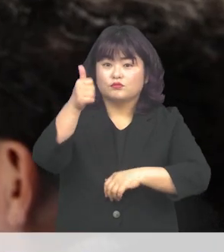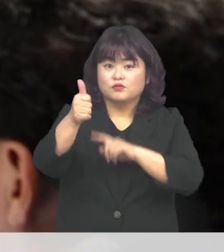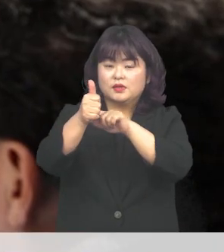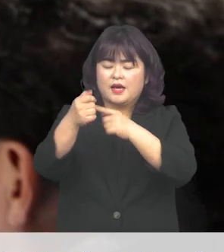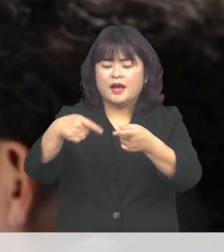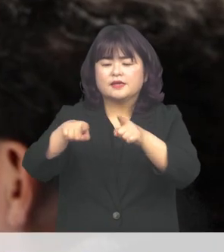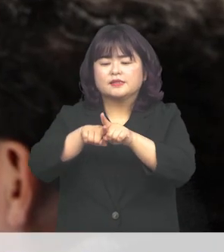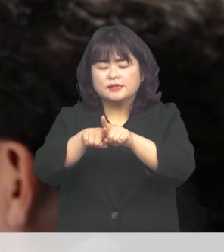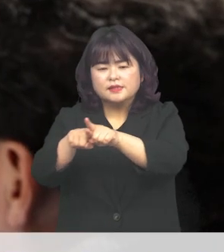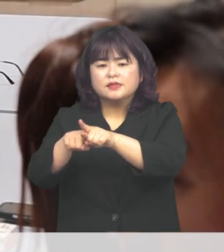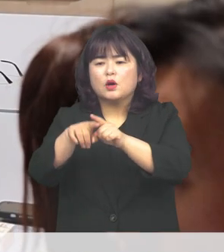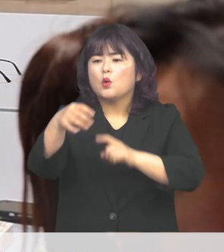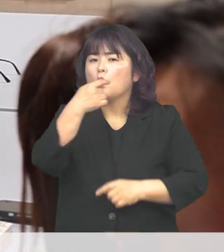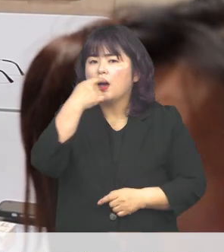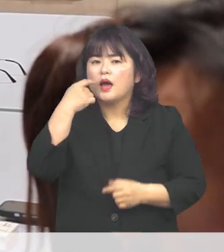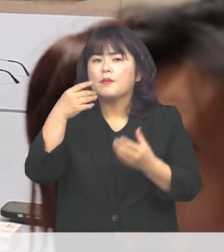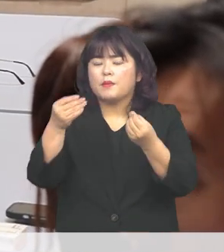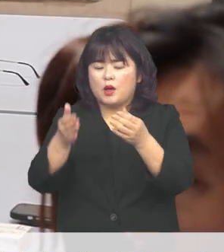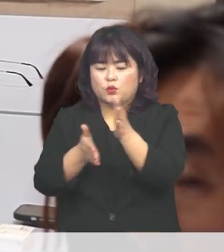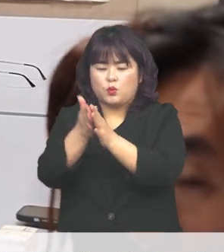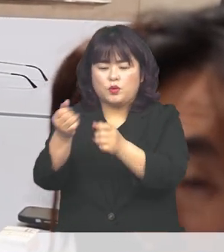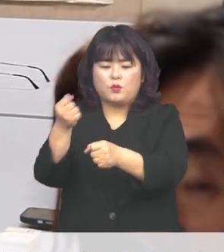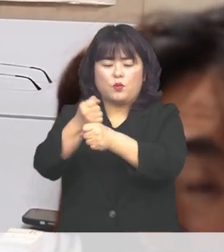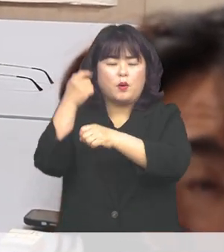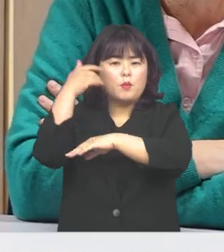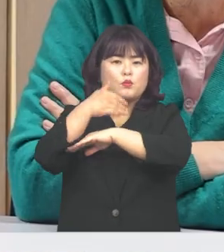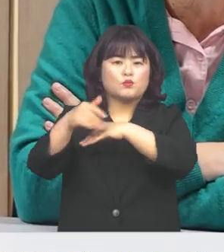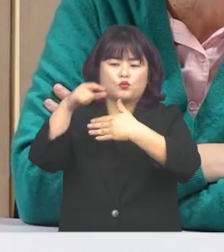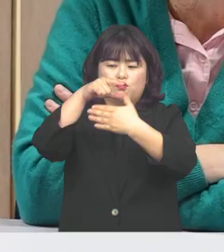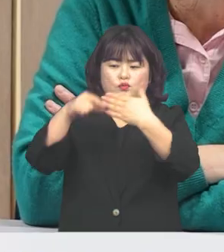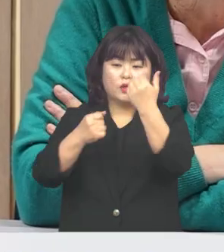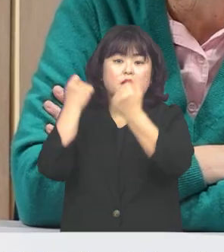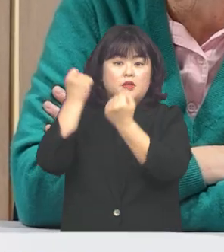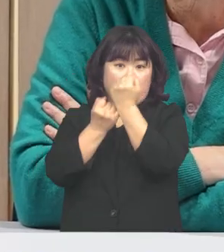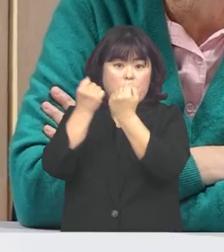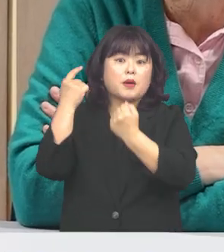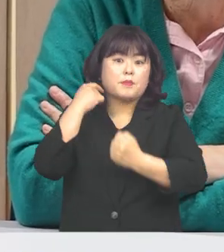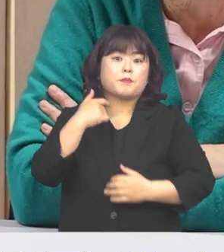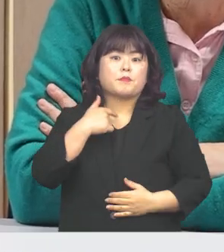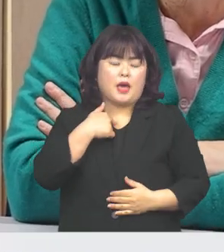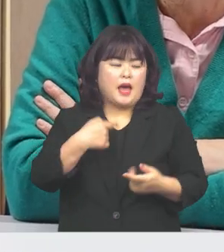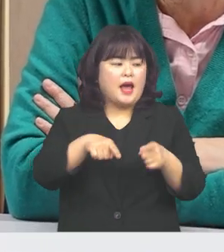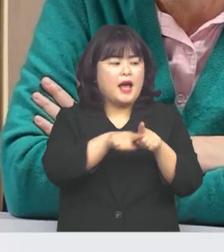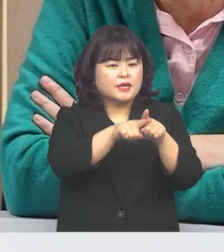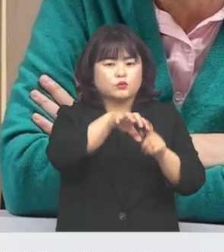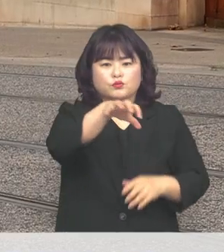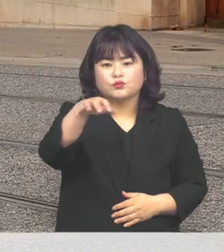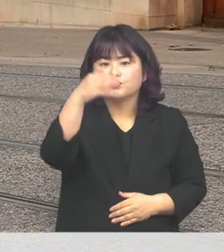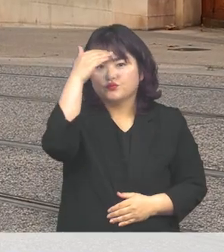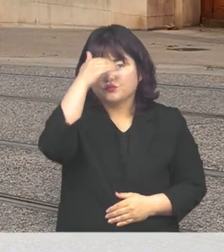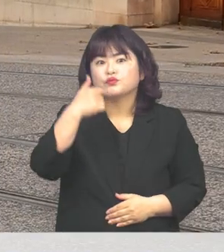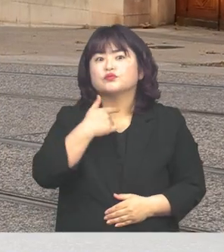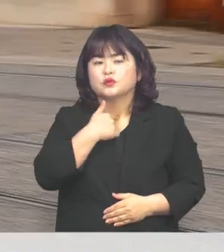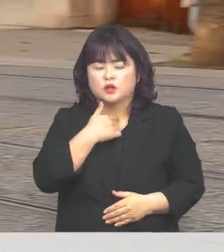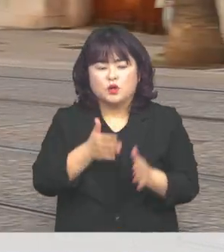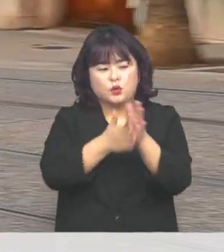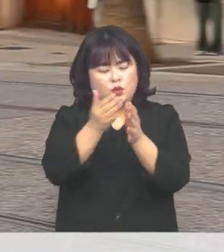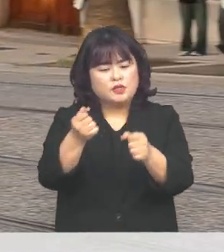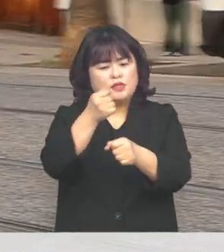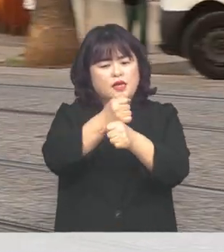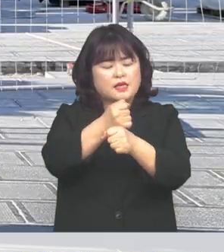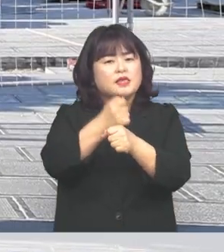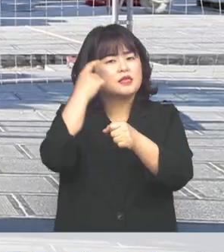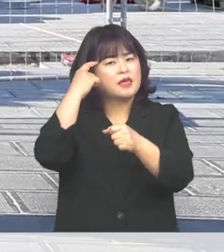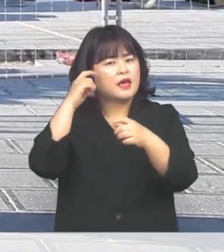도시계획국장으로부터 미시옹 그랑퀘르 도시개발 프로젝트에 대한 설명을 듣고 루비웨 국장과 현장을 돌아보며